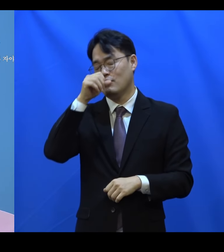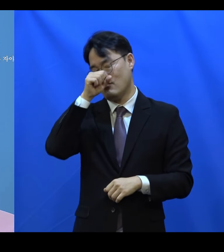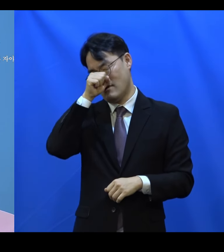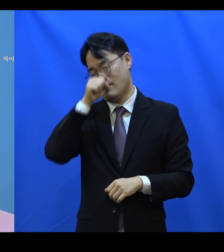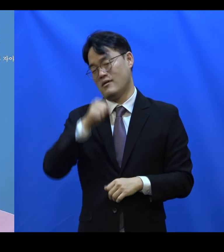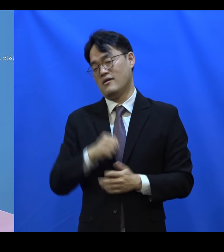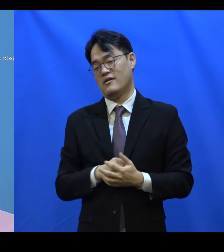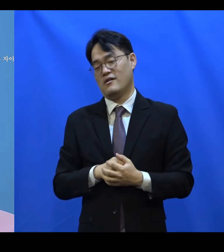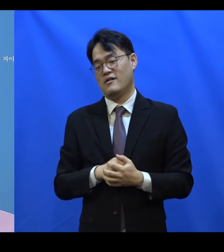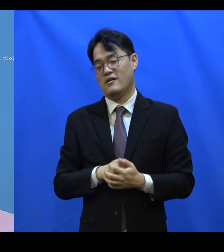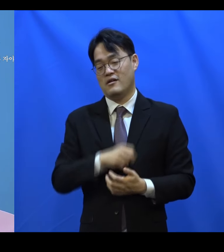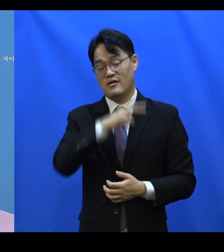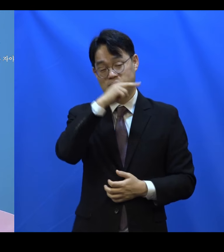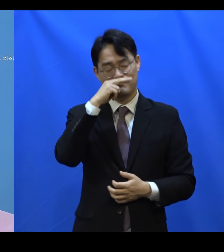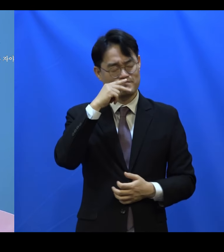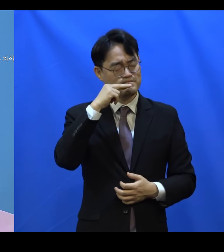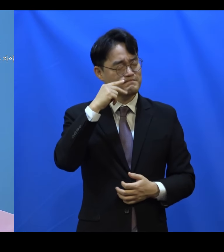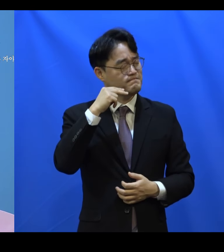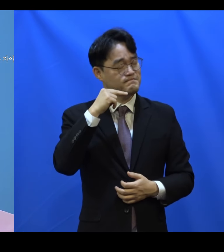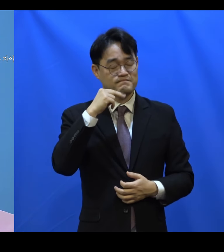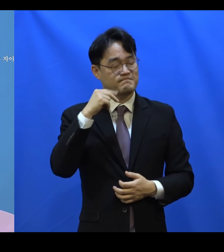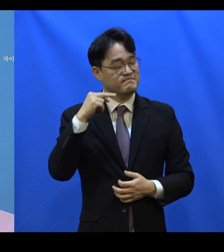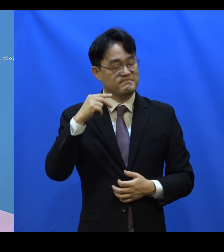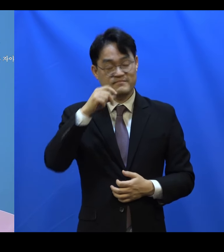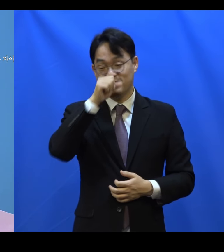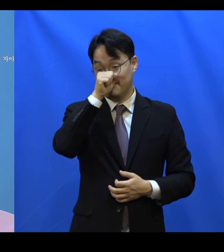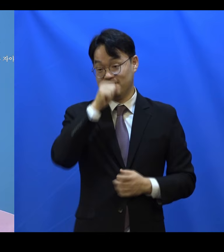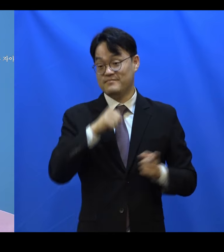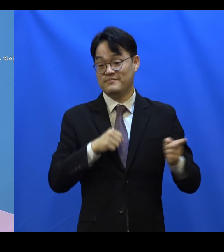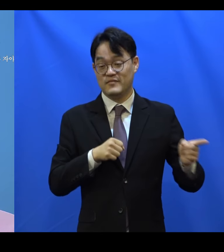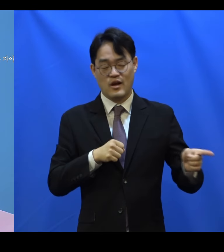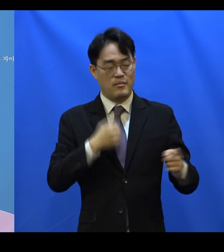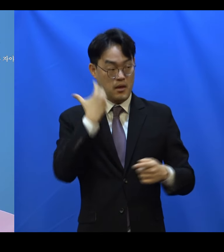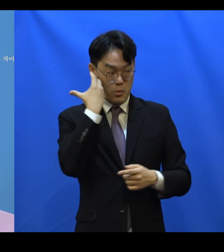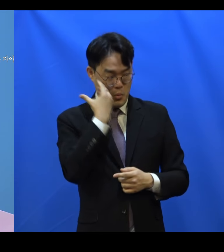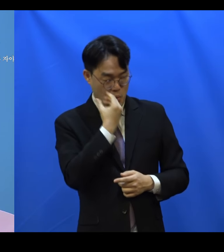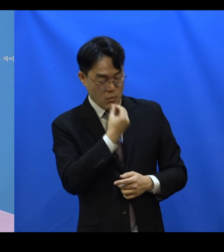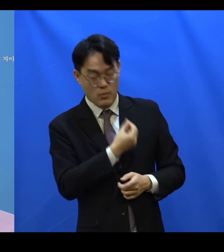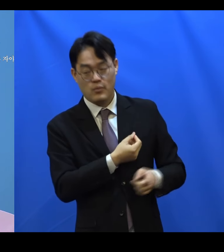장미의 향기는 굉장히 매혹적이에요, 그죠? 매혹적이에요.